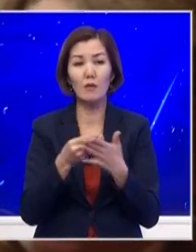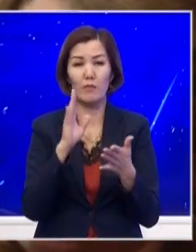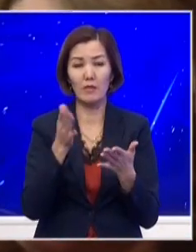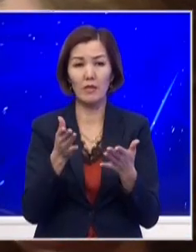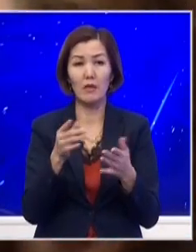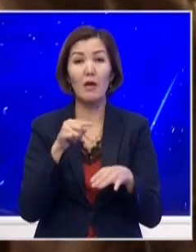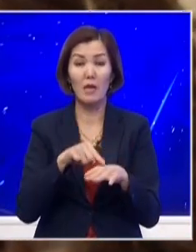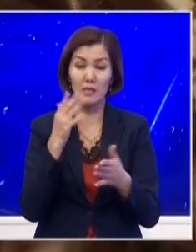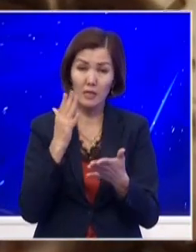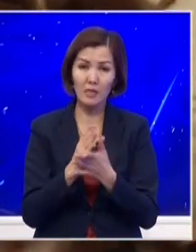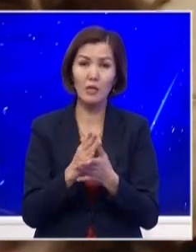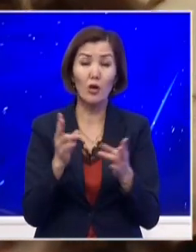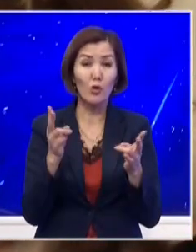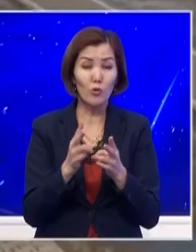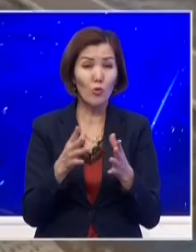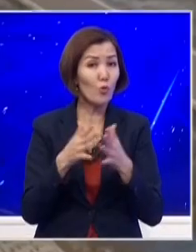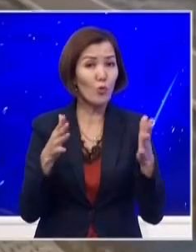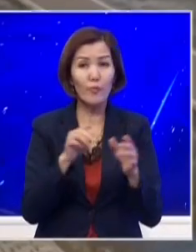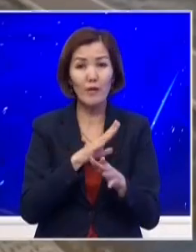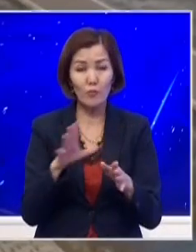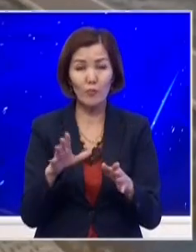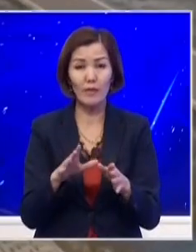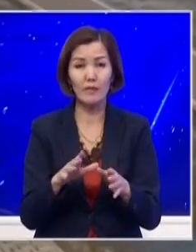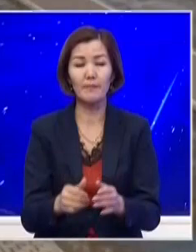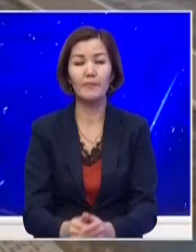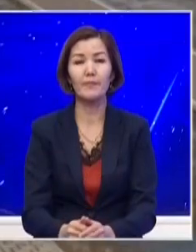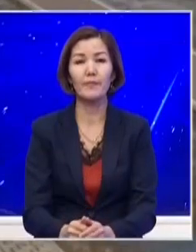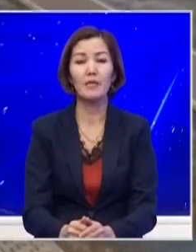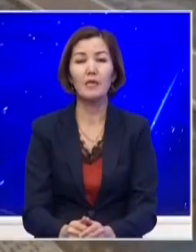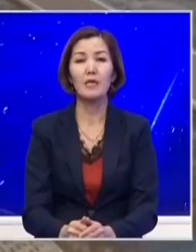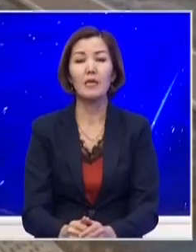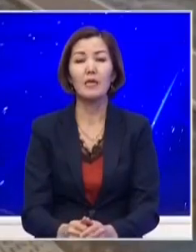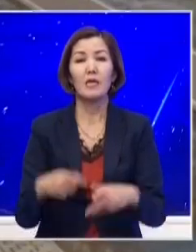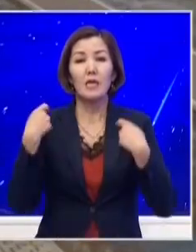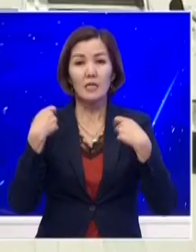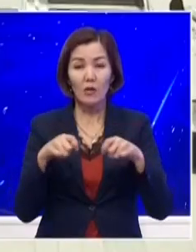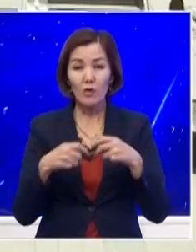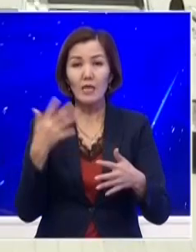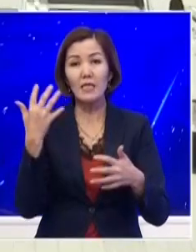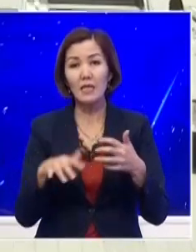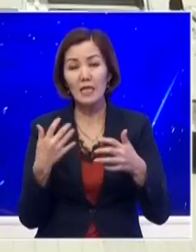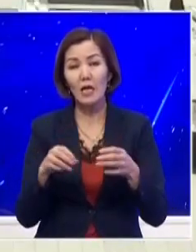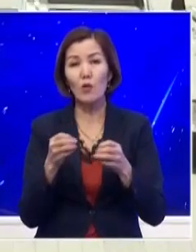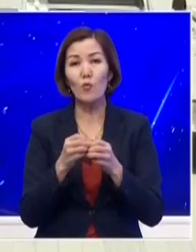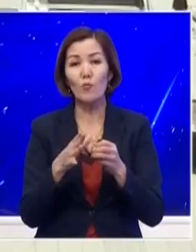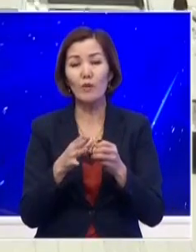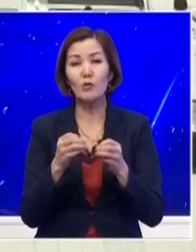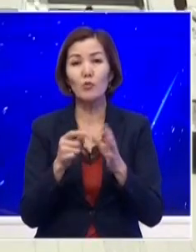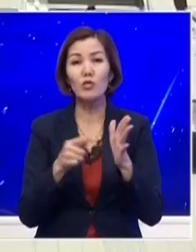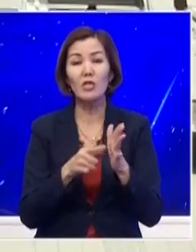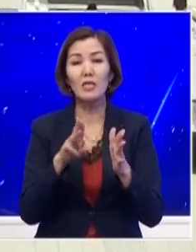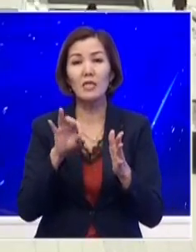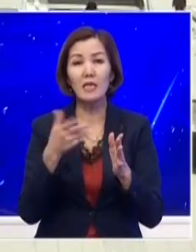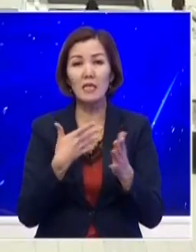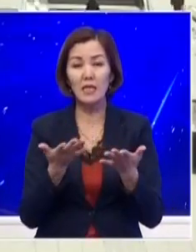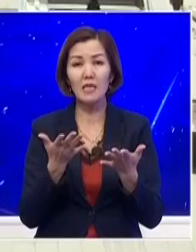әсер етеді, но көп деп есептеймін. Шаш ал десе басалатын өндіруші саудагер делдал 15-17 теңгені қанаға тұтар мекен сол